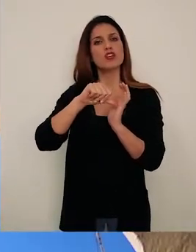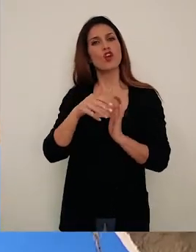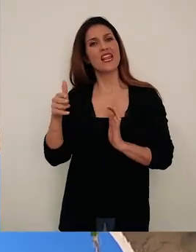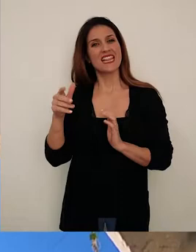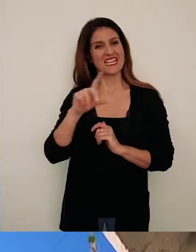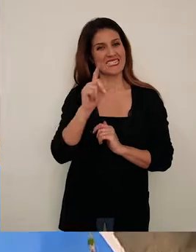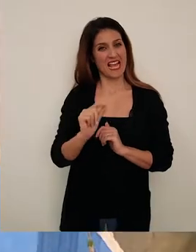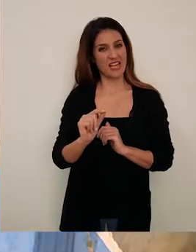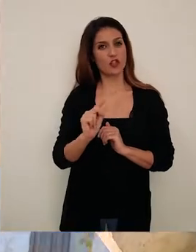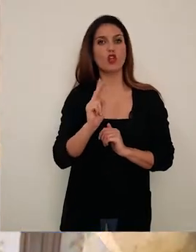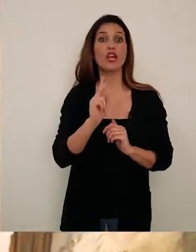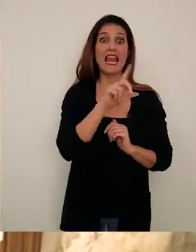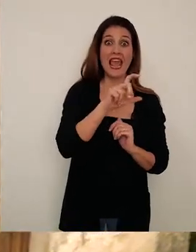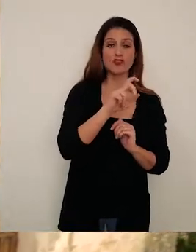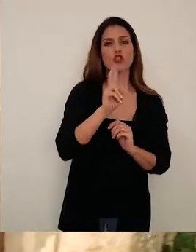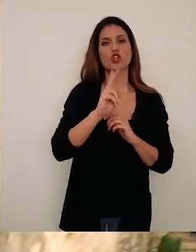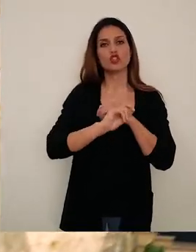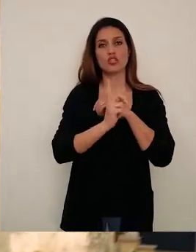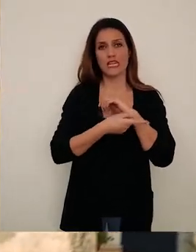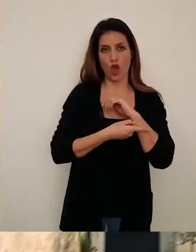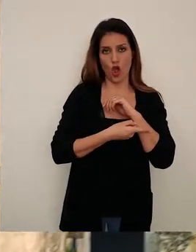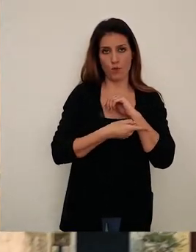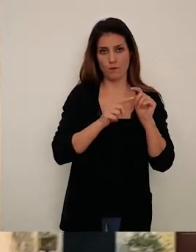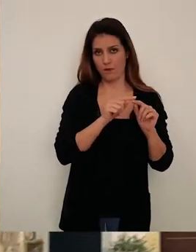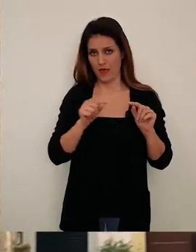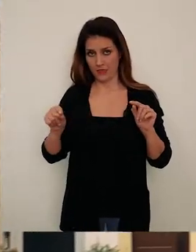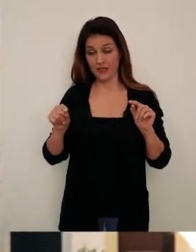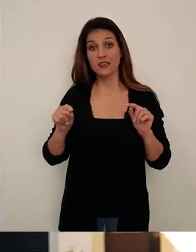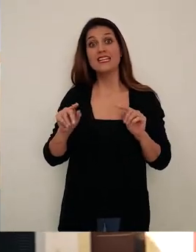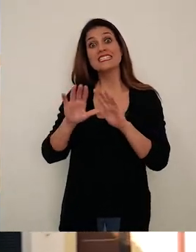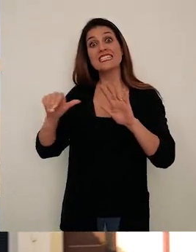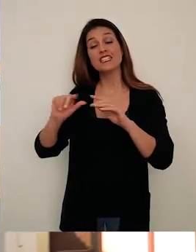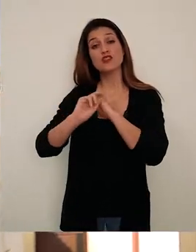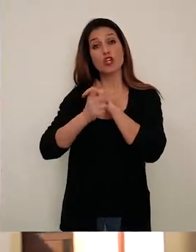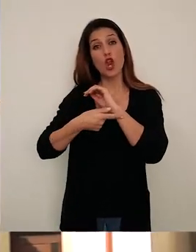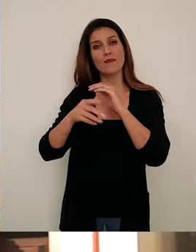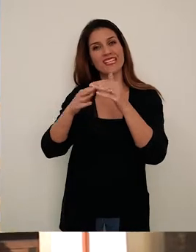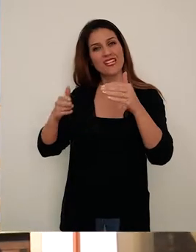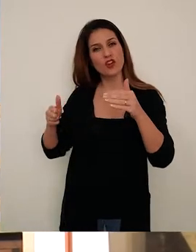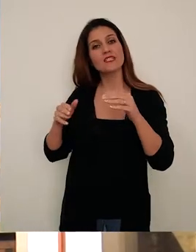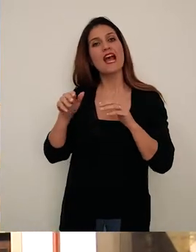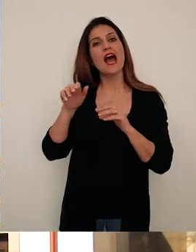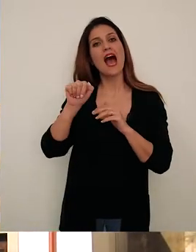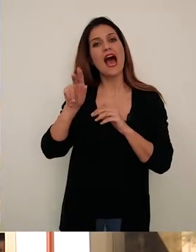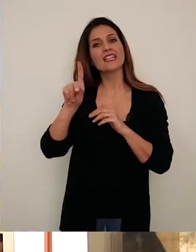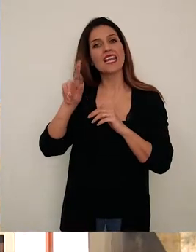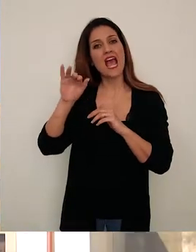e dista 12 km da Lecce, 16 km dal mare Adriatico e 32 km dalla costa ionica.